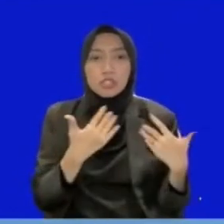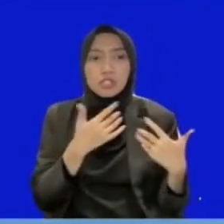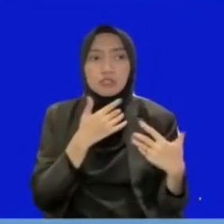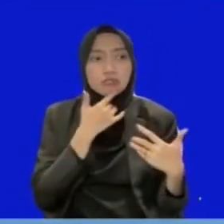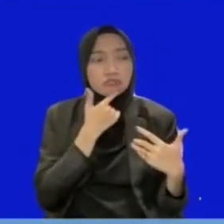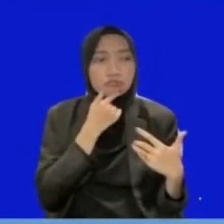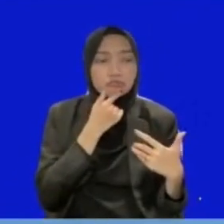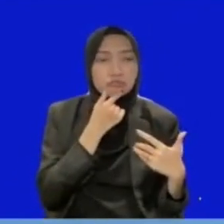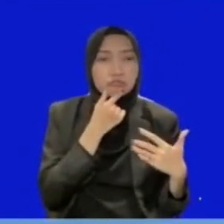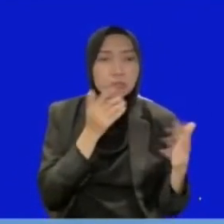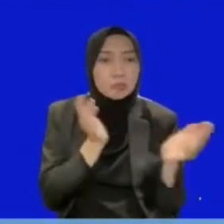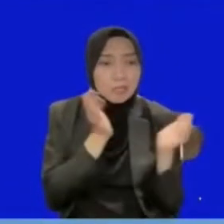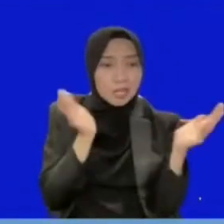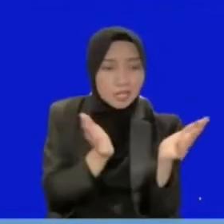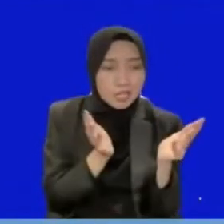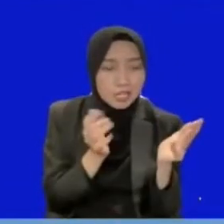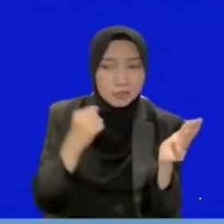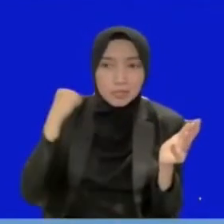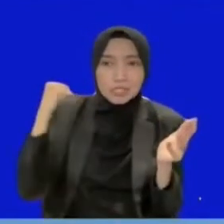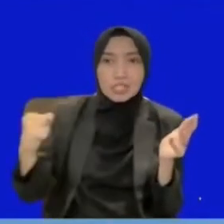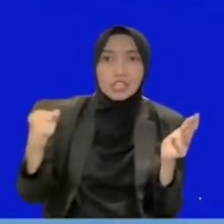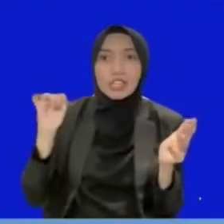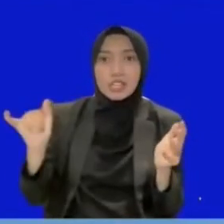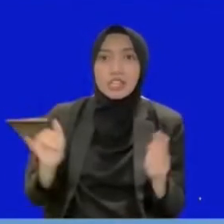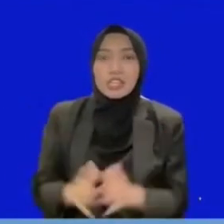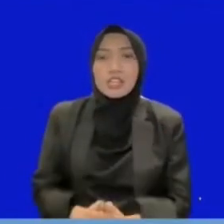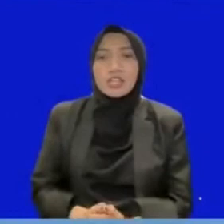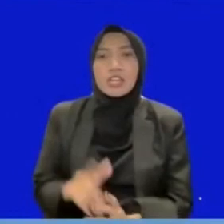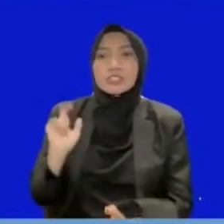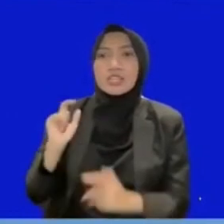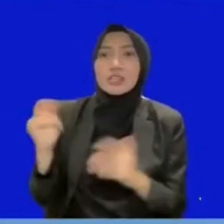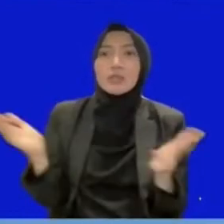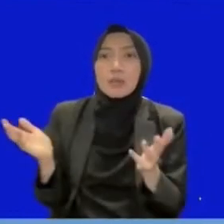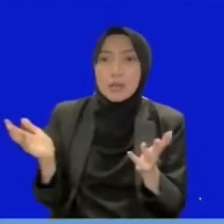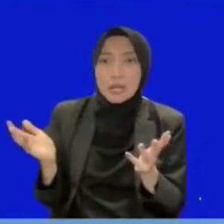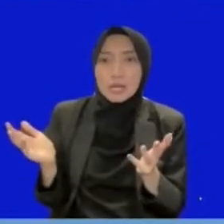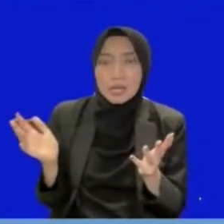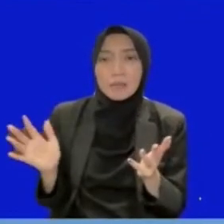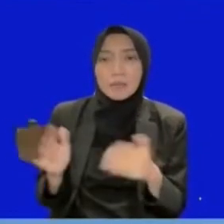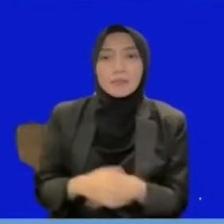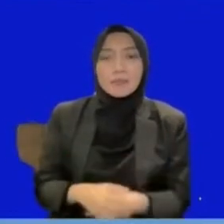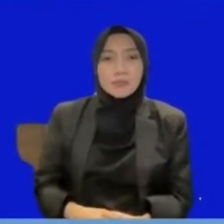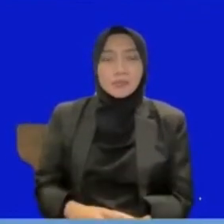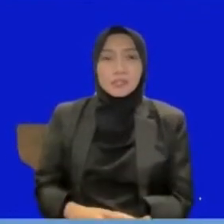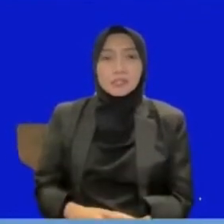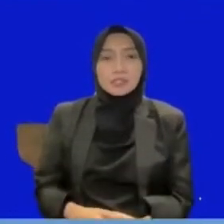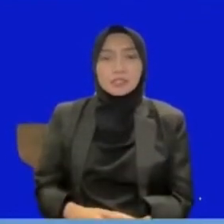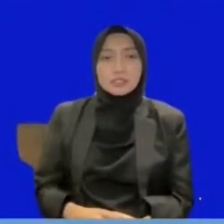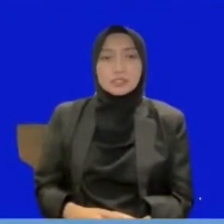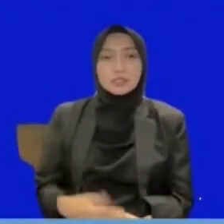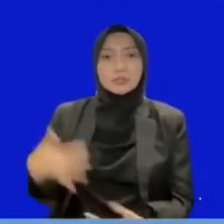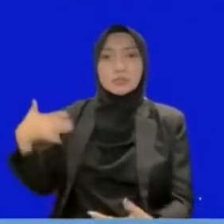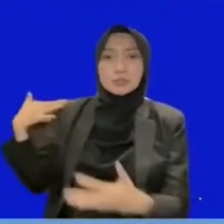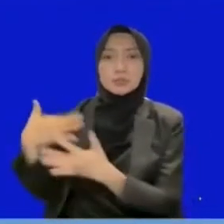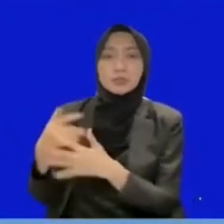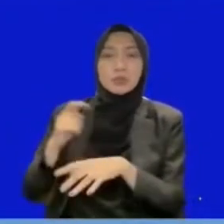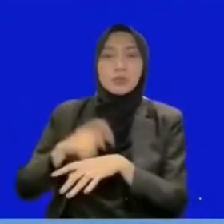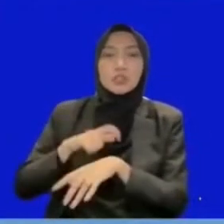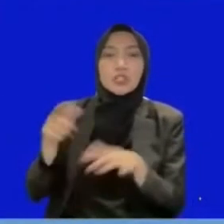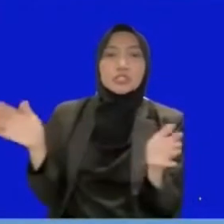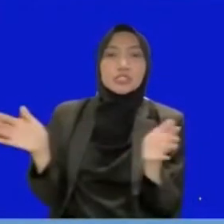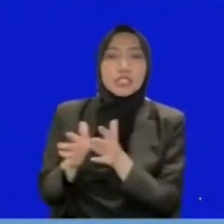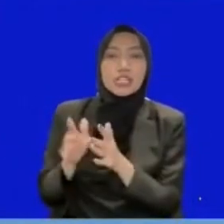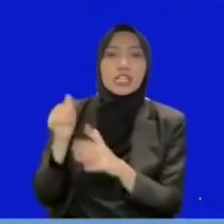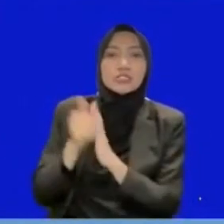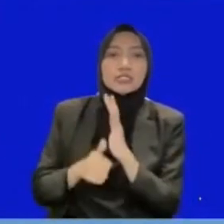Tadi berdaya, berjaya gitu. Gimana caranya gitu. Jadi ini dalam sekian waktu yang cukup singkat itu ada banyak